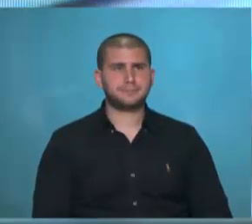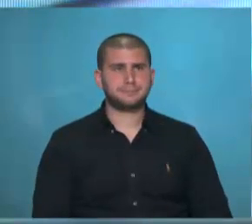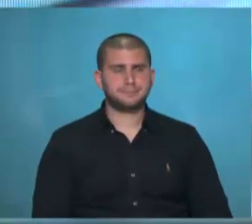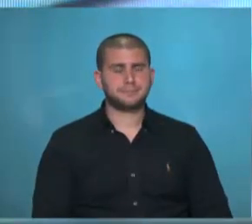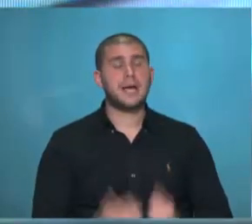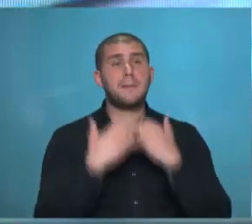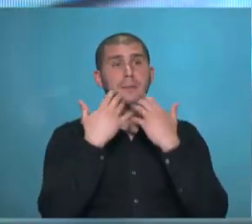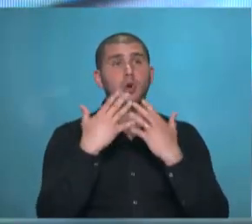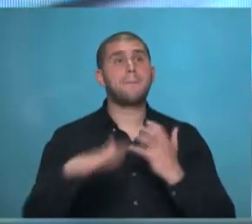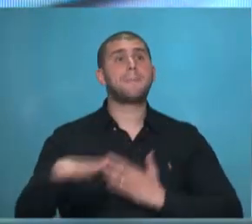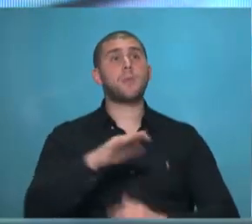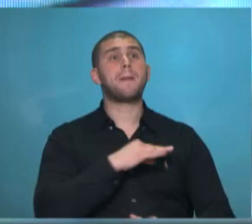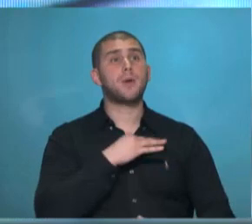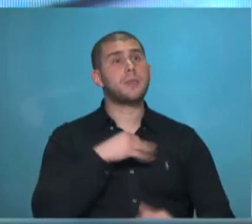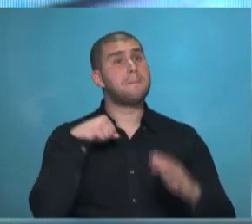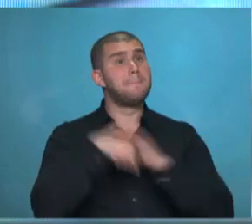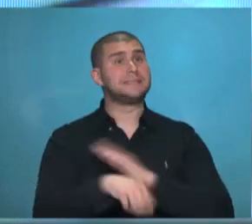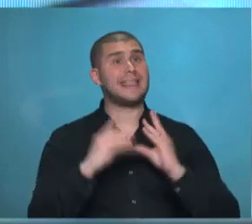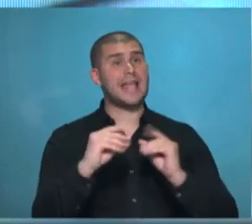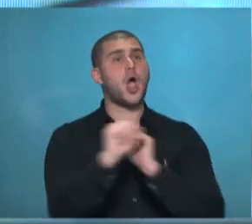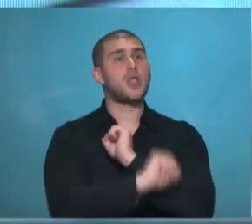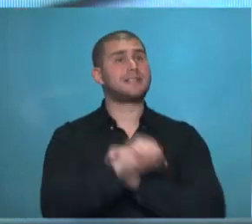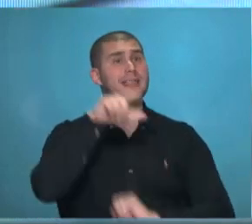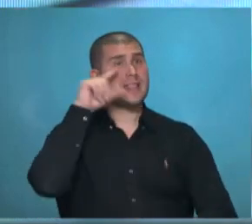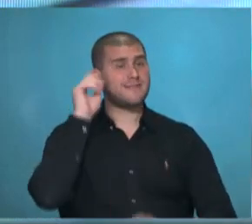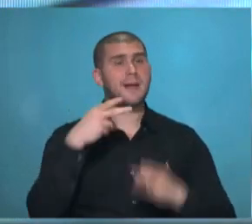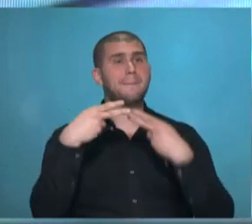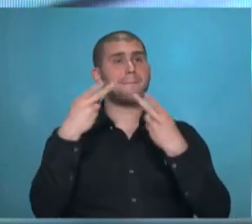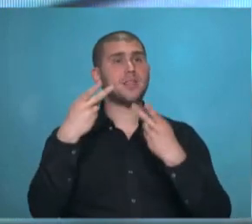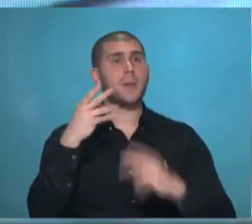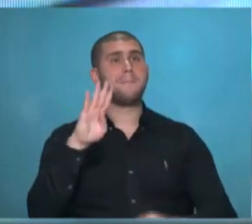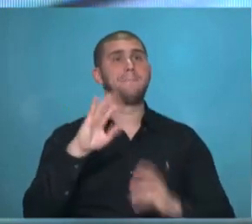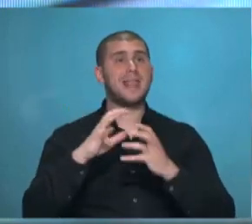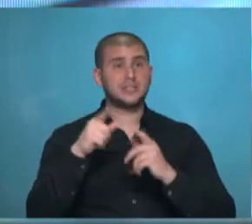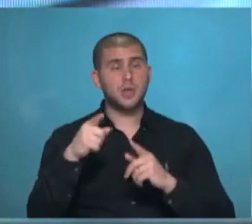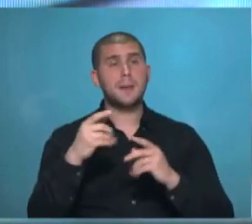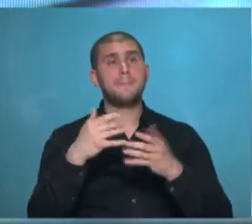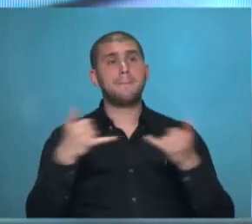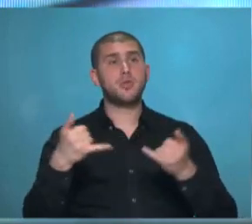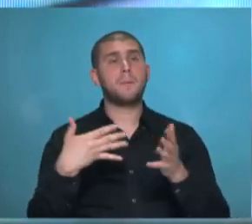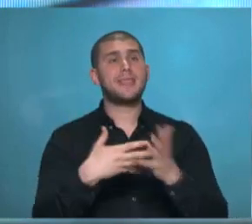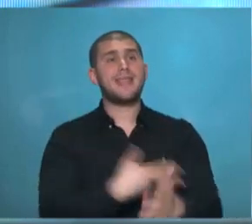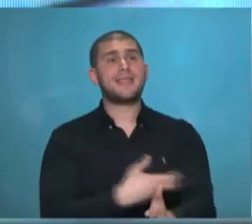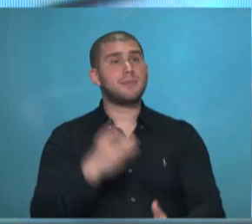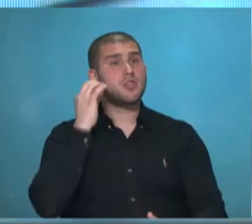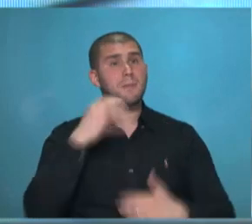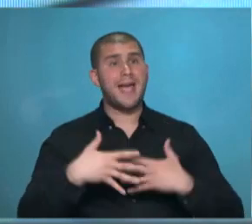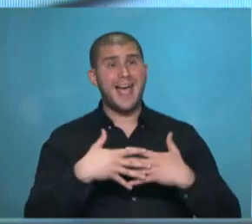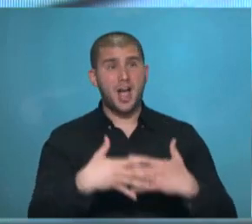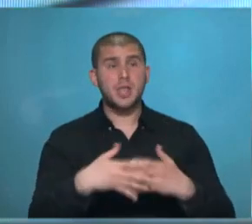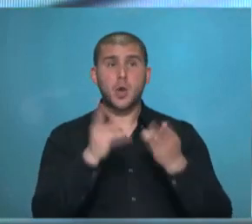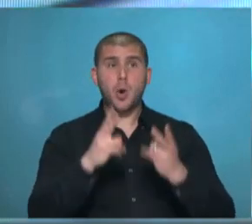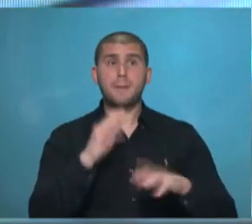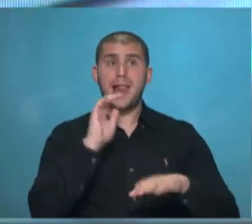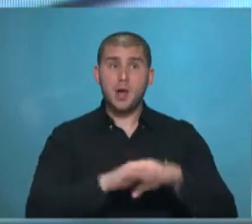בשורה בתחום הבריאות, פריצת דרך של אוניברסיטת תל אביב ובית החולים בלינסון, פיתוח של בדיקת דם לנשים הרות, היכולה לגלות